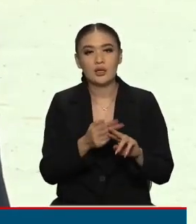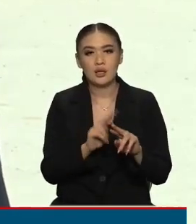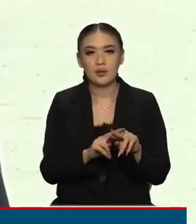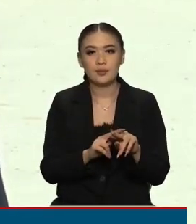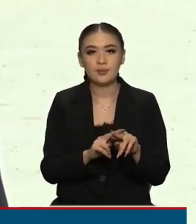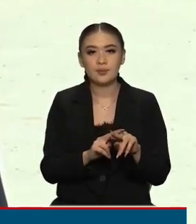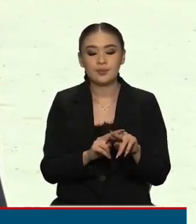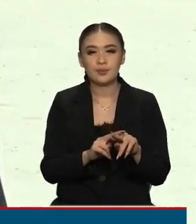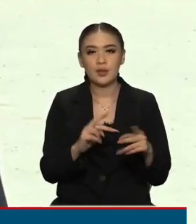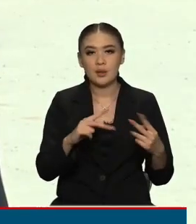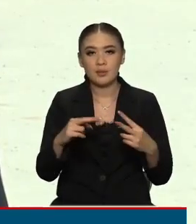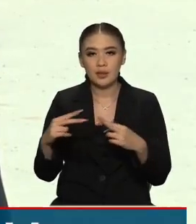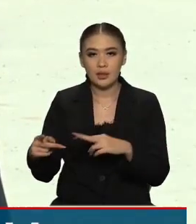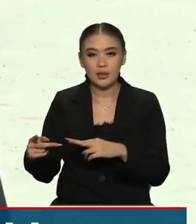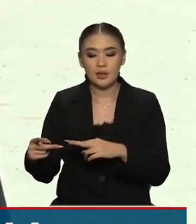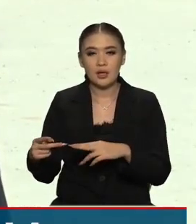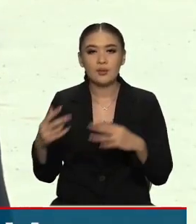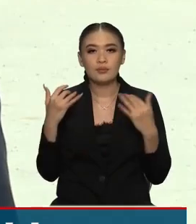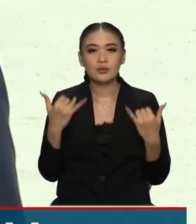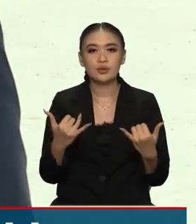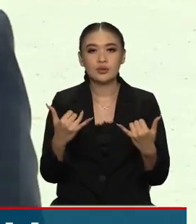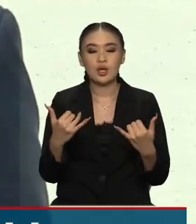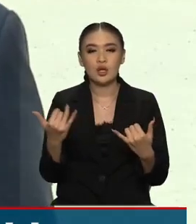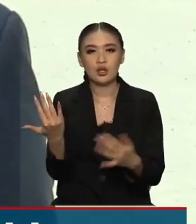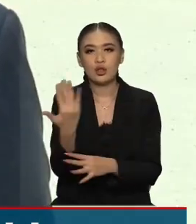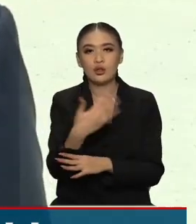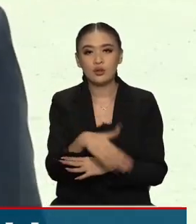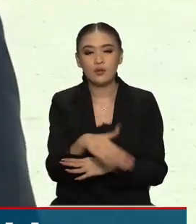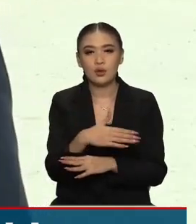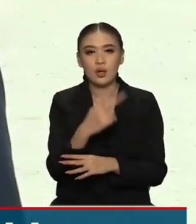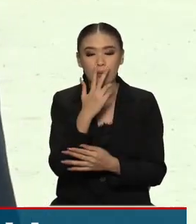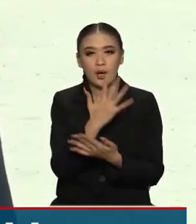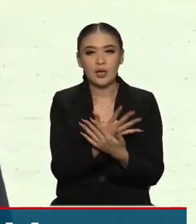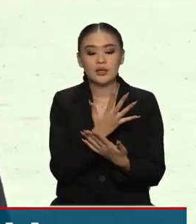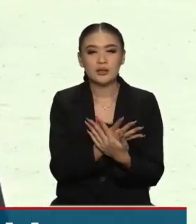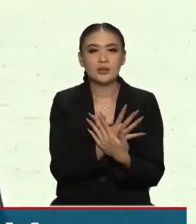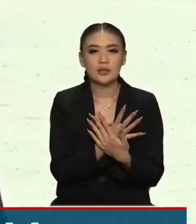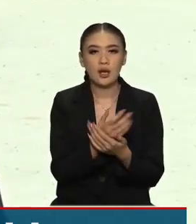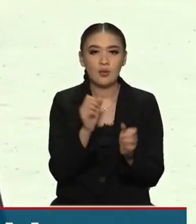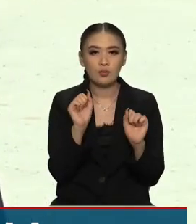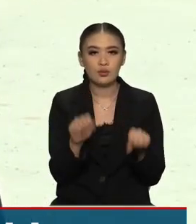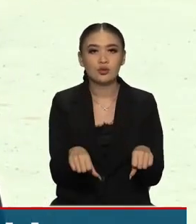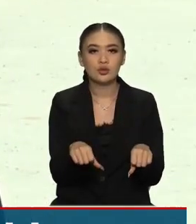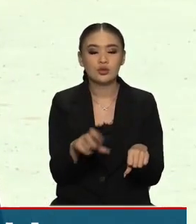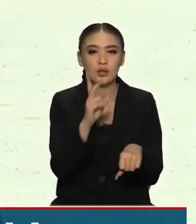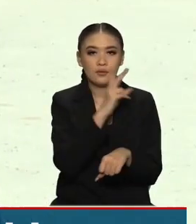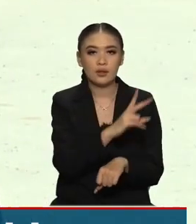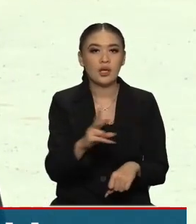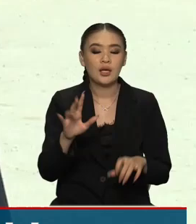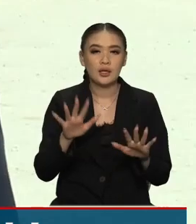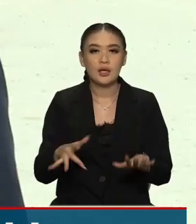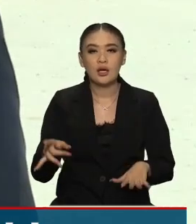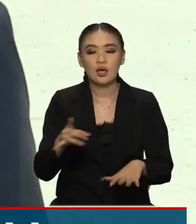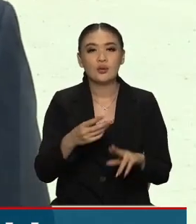дейді. Ол осы двордың жаңағы көрінісінен көрсеңіздер болады осы ауладан. Бұл аулада 5